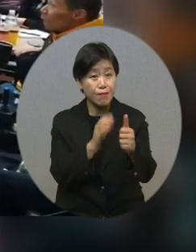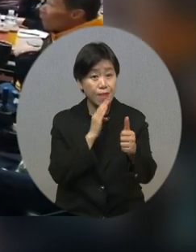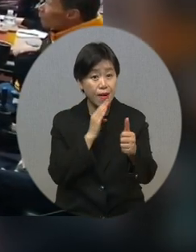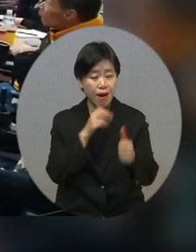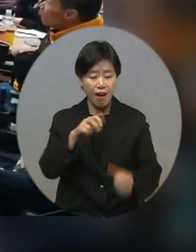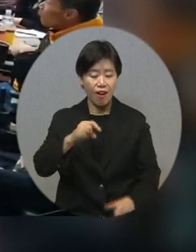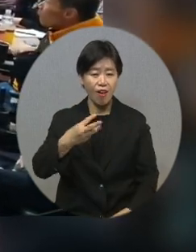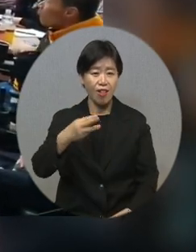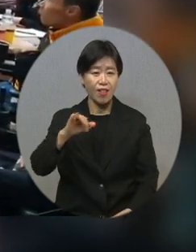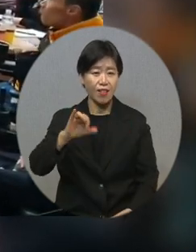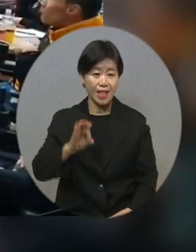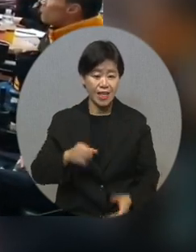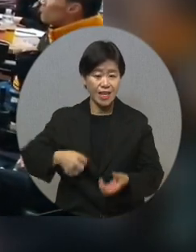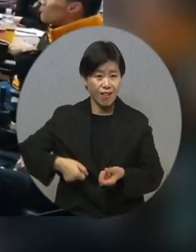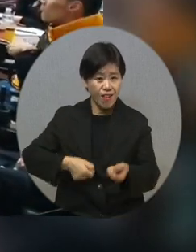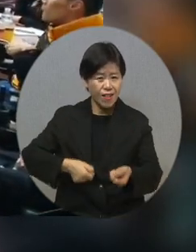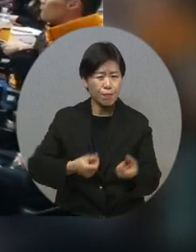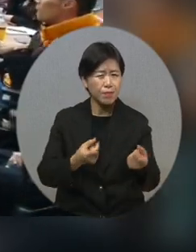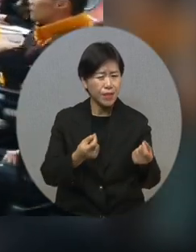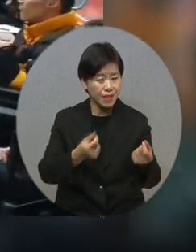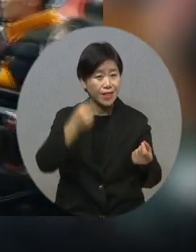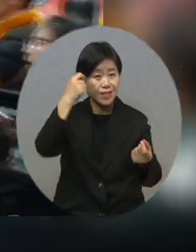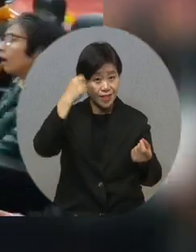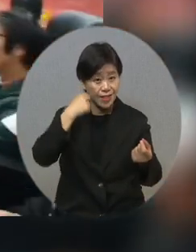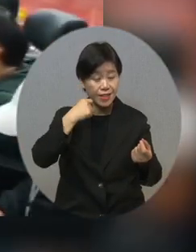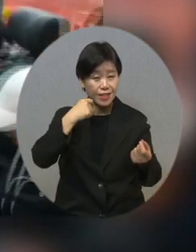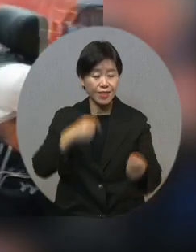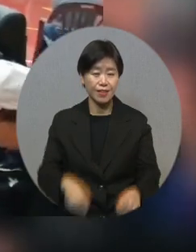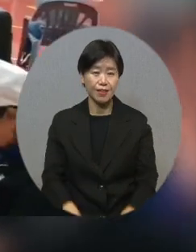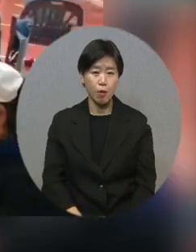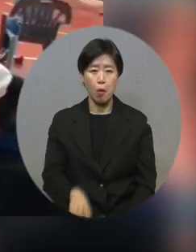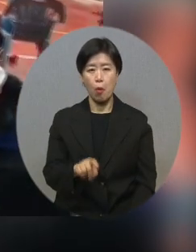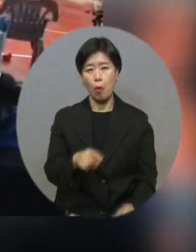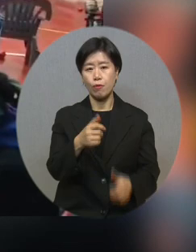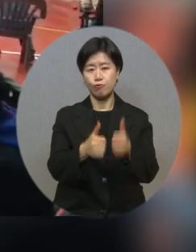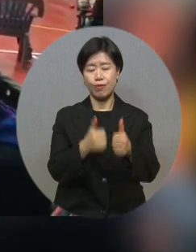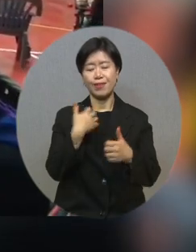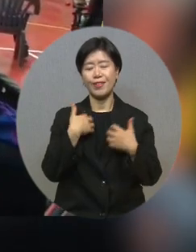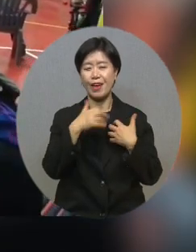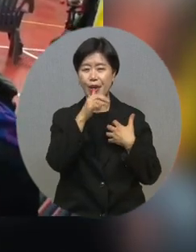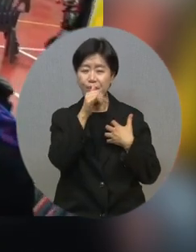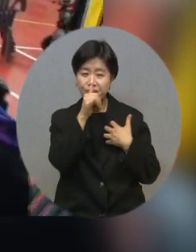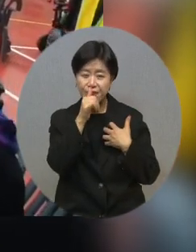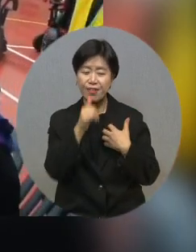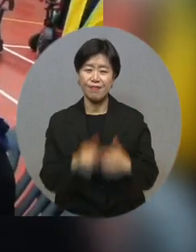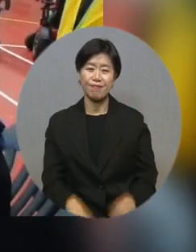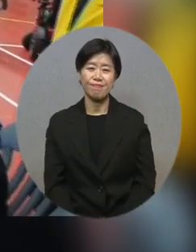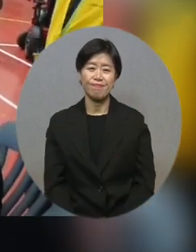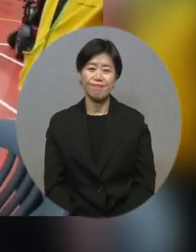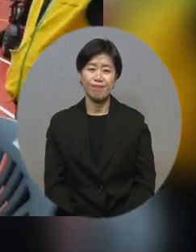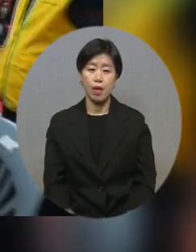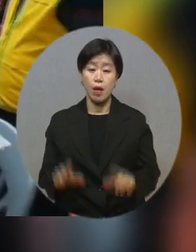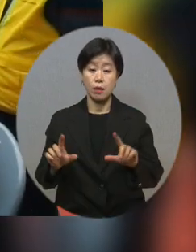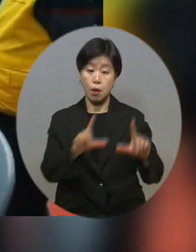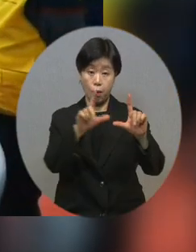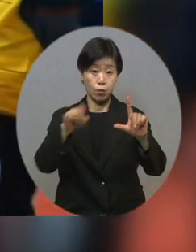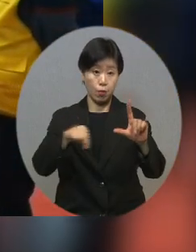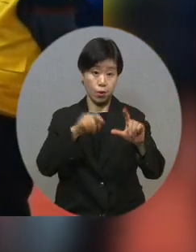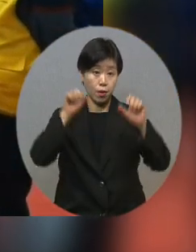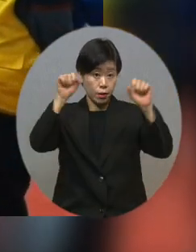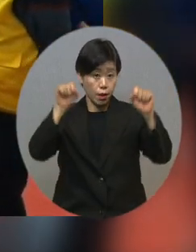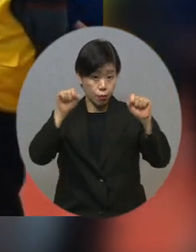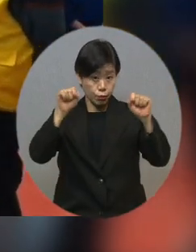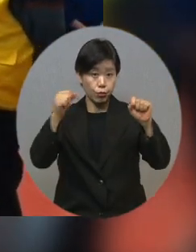하고 많은 분들이 이 경기에 많은 매력을 느끼고 있는 것 같습니다. 아마 생활체육으로서 혹은